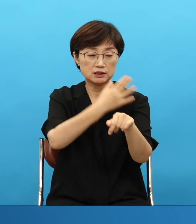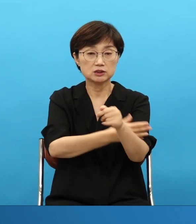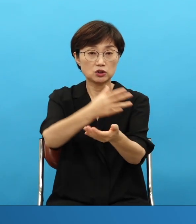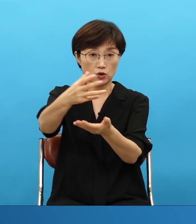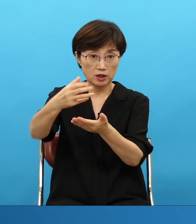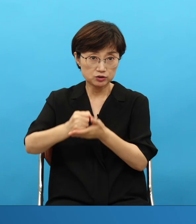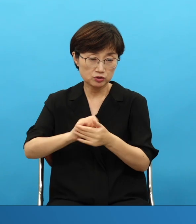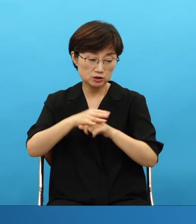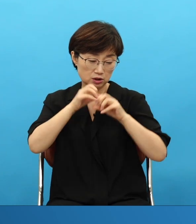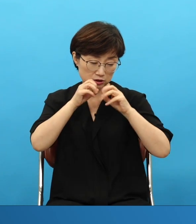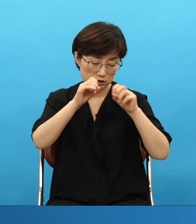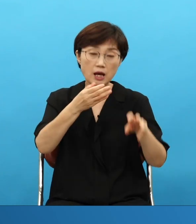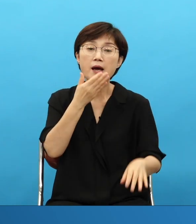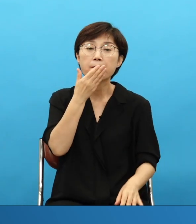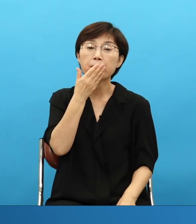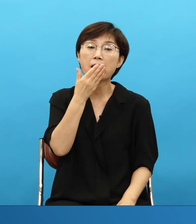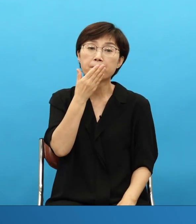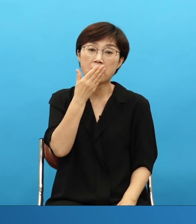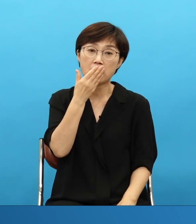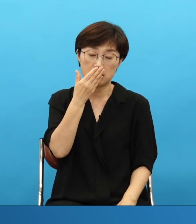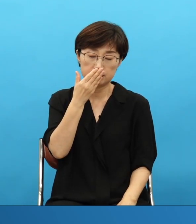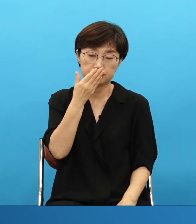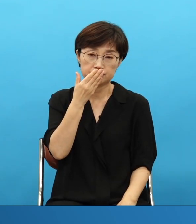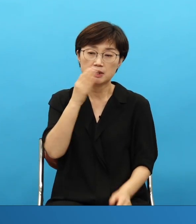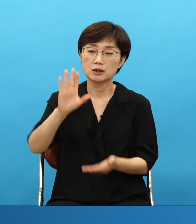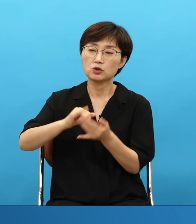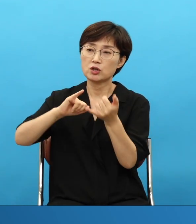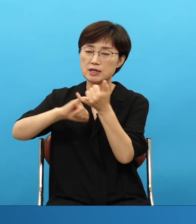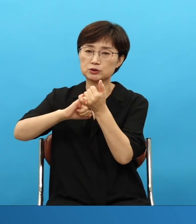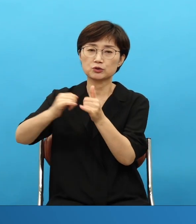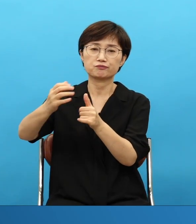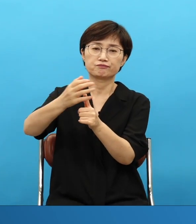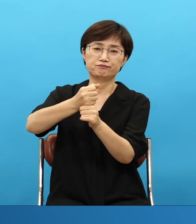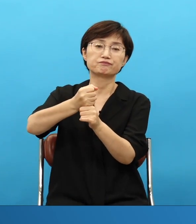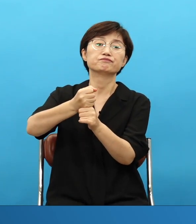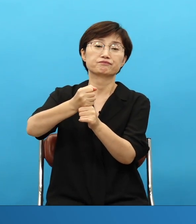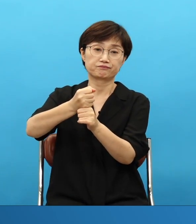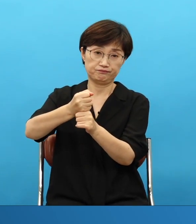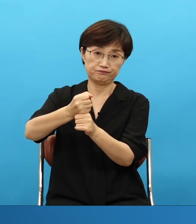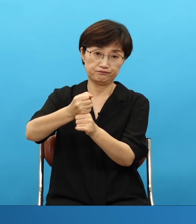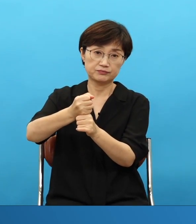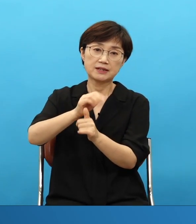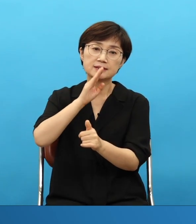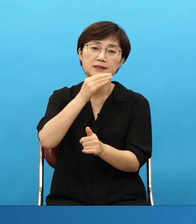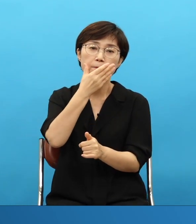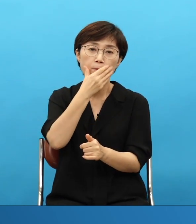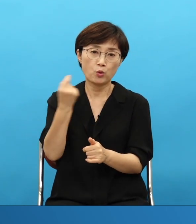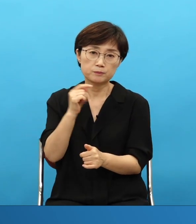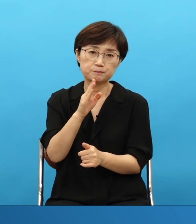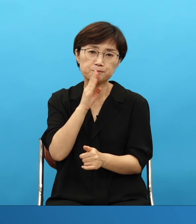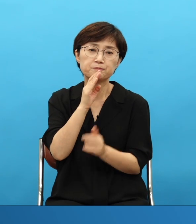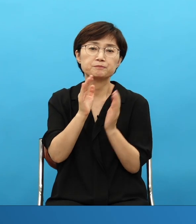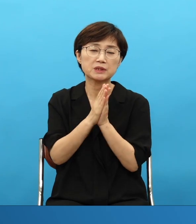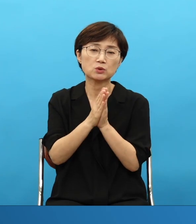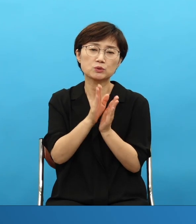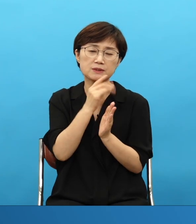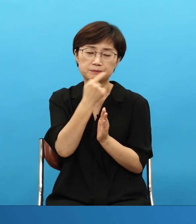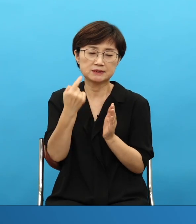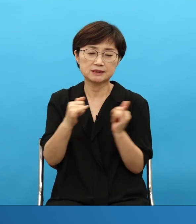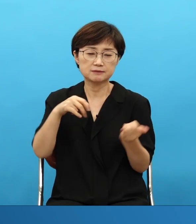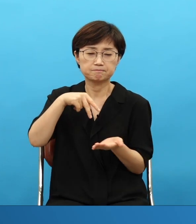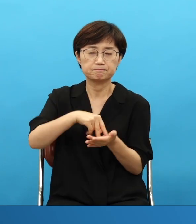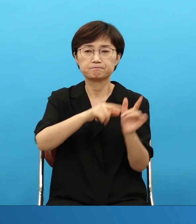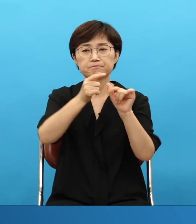살리는 절대 불가능을 절대 가능이 되게 하는 그리스도의 약속을 붙잡고 참 복음, 참 기도, 참 증인으로